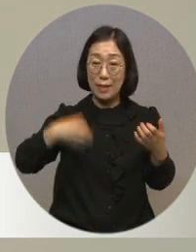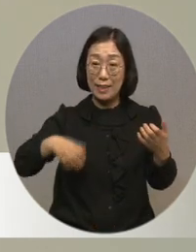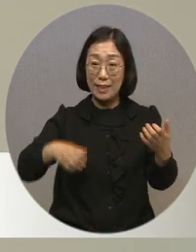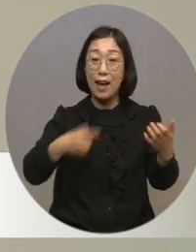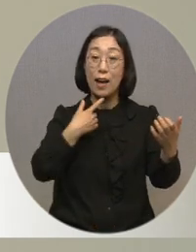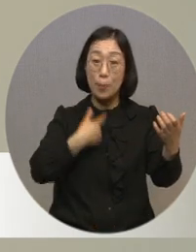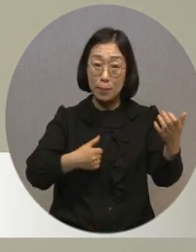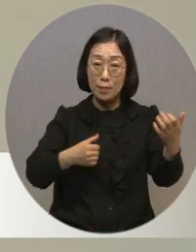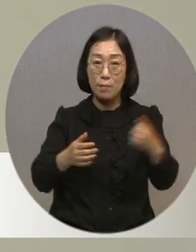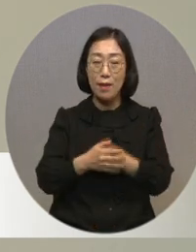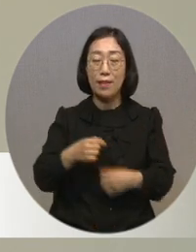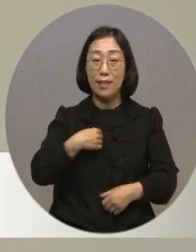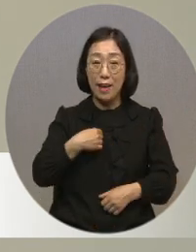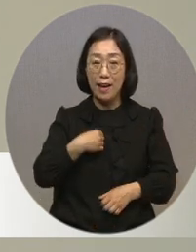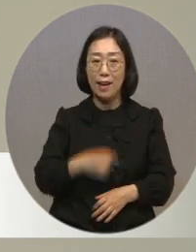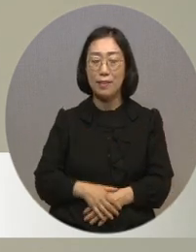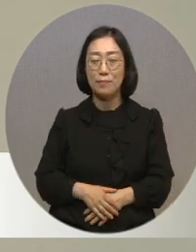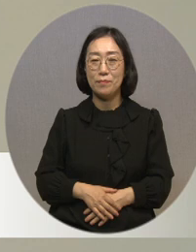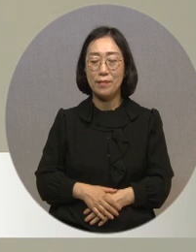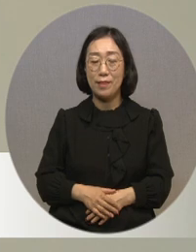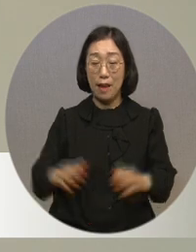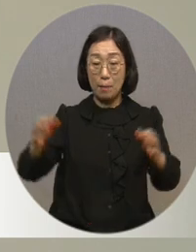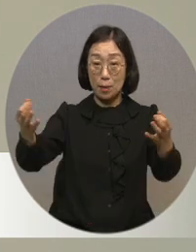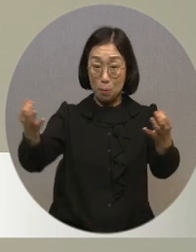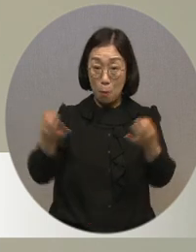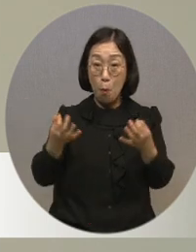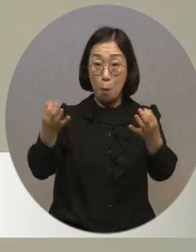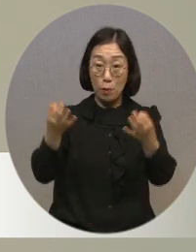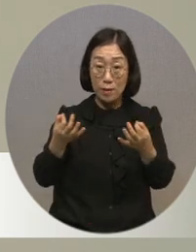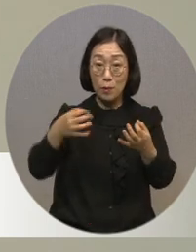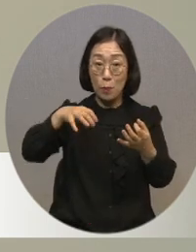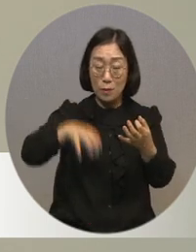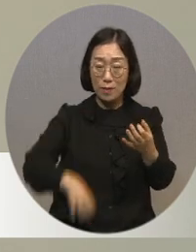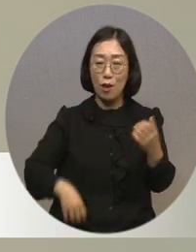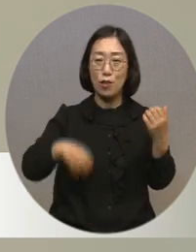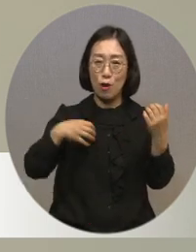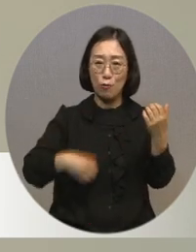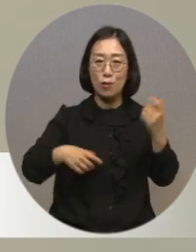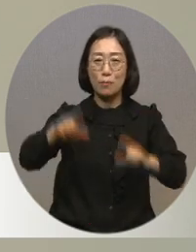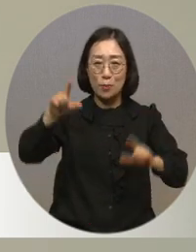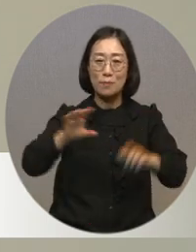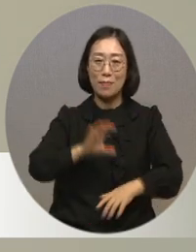때문에 내가 많은 사람들 앞에서 연주를 하는